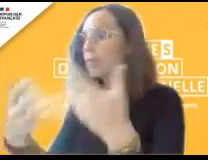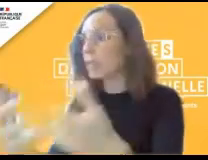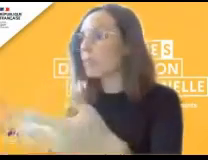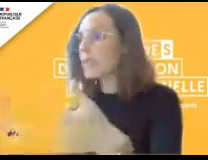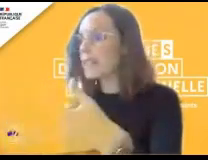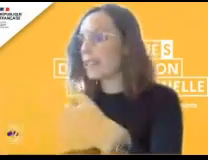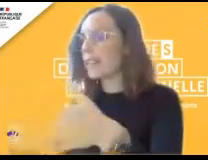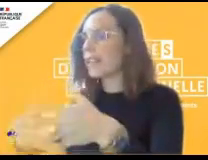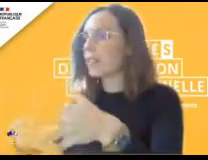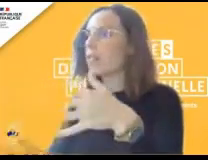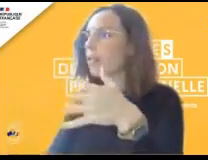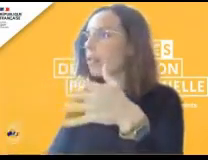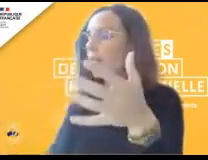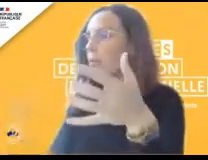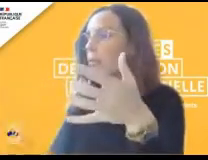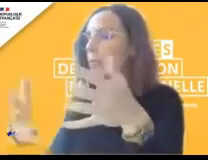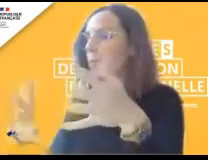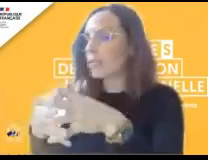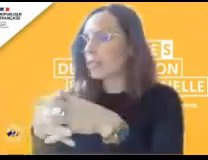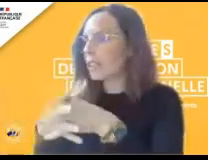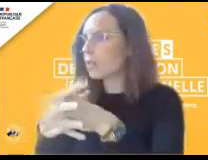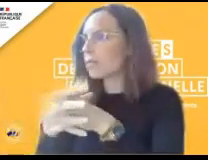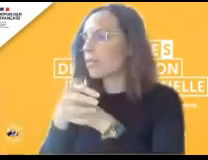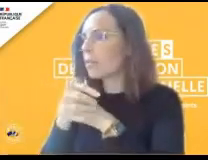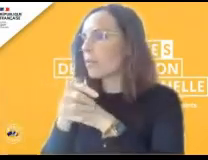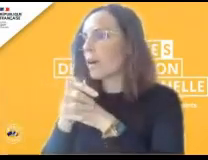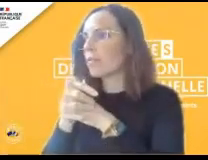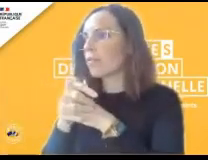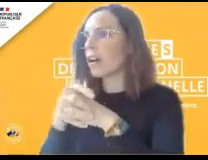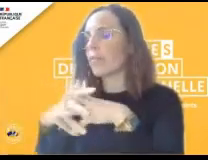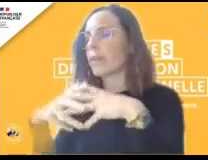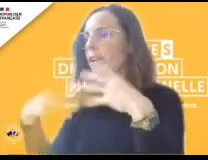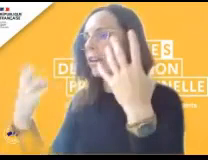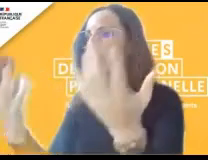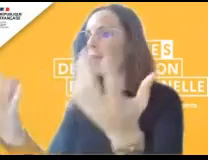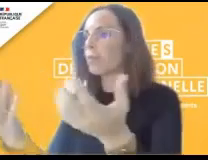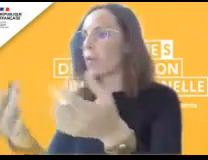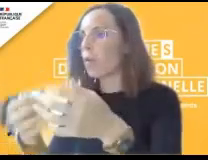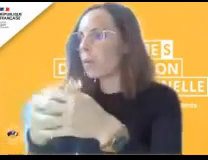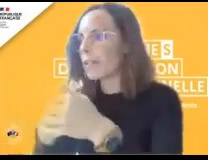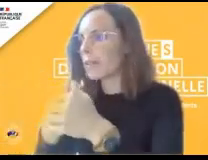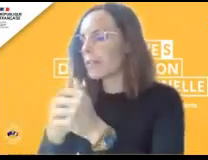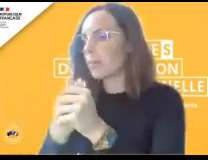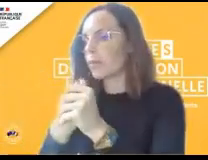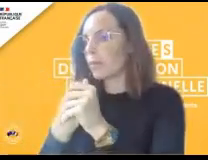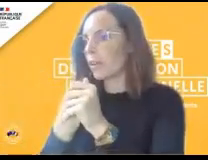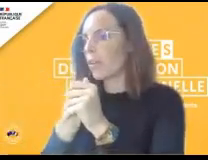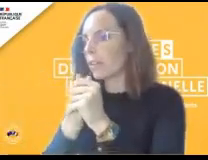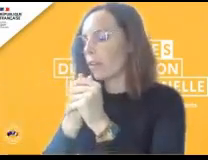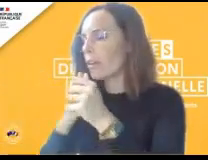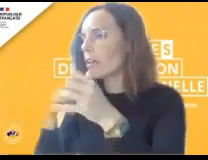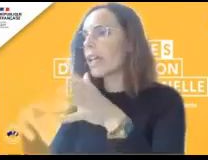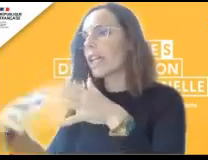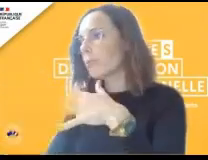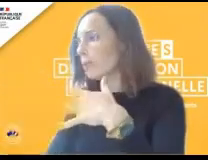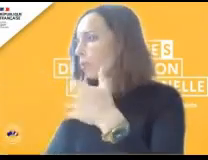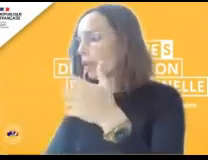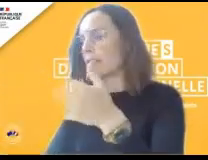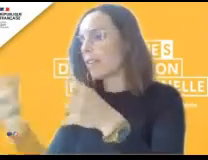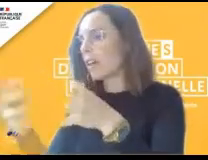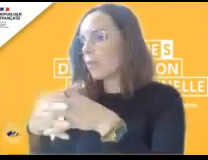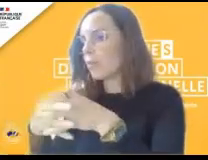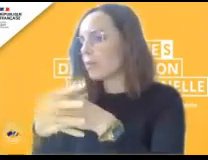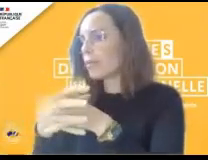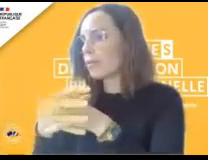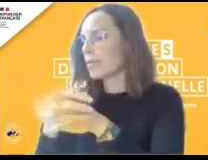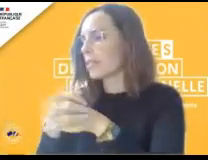vous pouvez le mobiliser. Donc, pour les personnes très autonomes, parfois, un accompagnement complet, ça peut se faire en 4 heures. Et puis, pour d'autres, ça